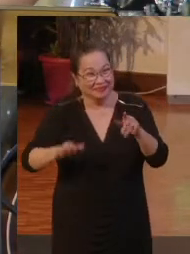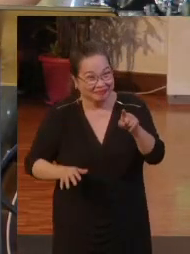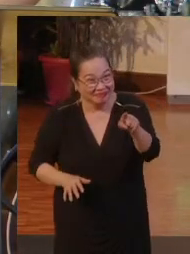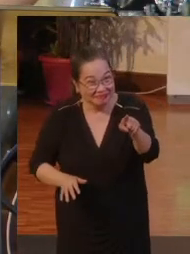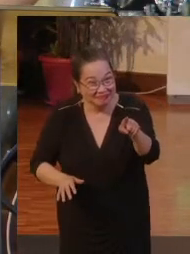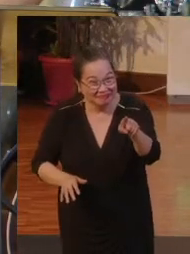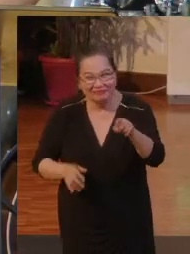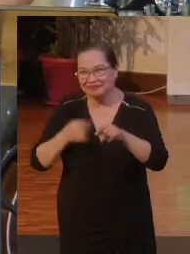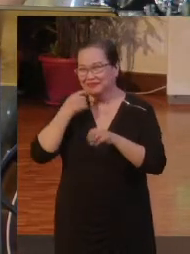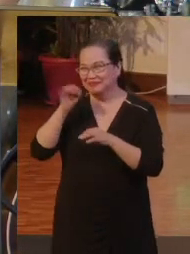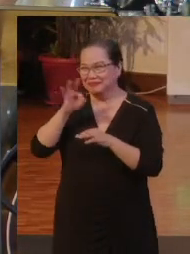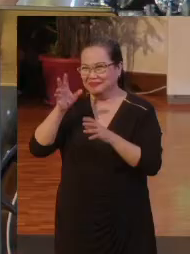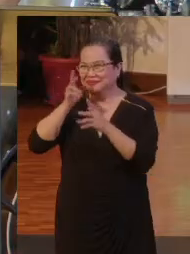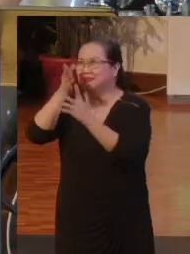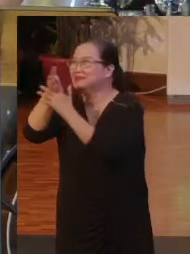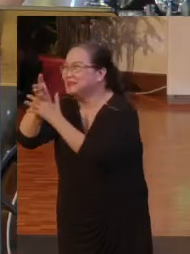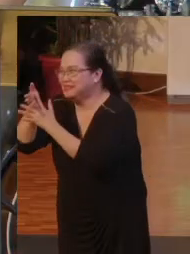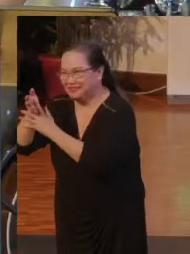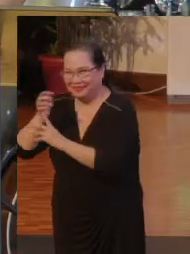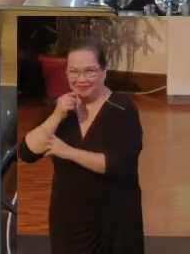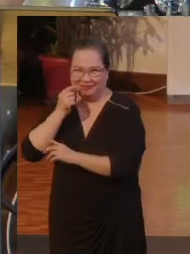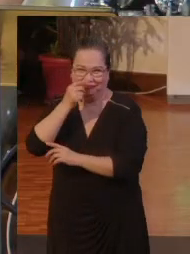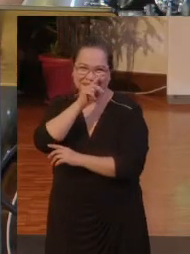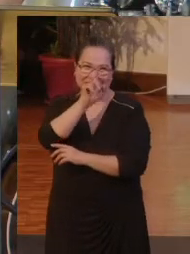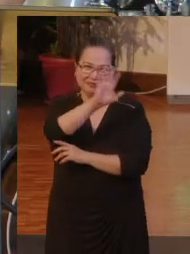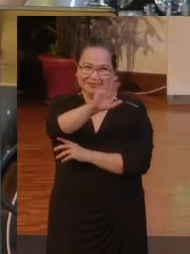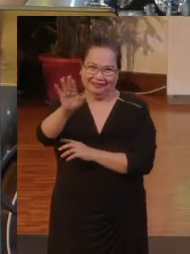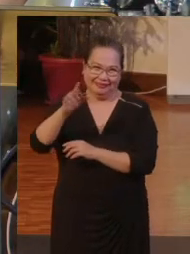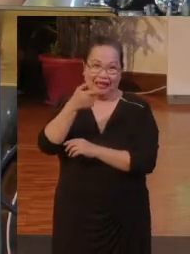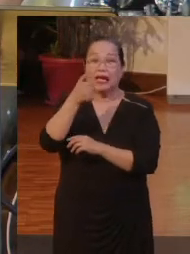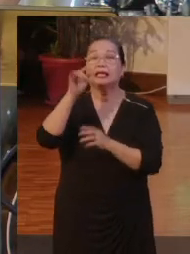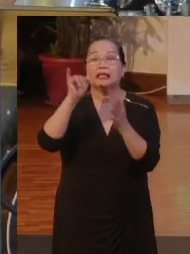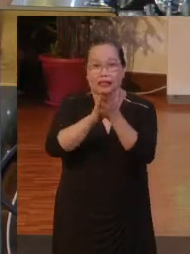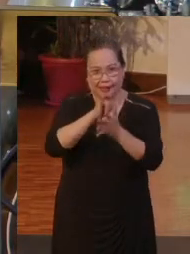hindi nyo alam kung kailan kami dadalaw.